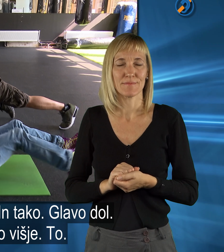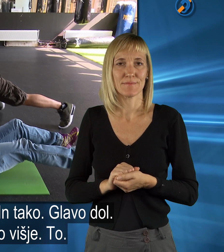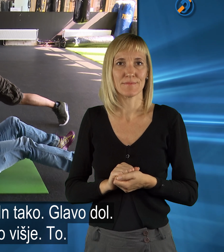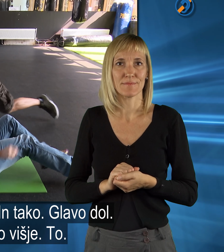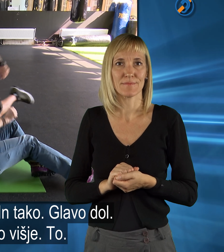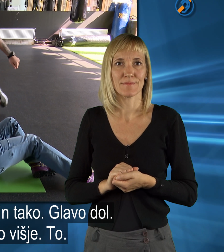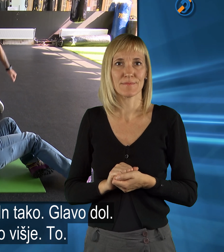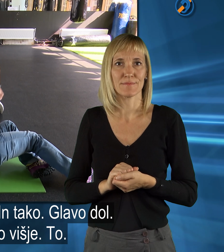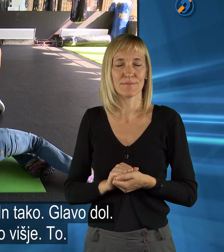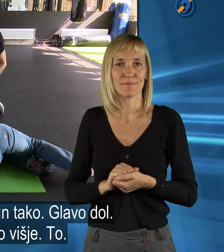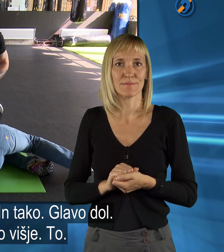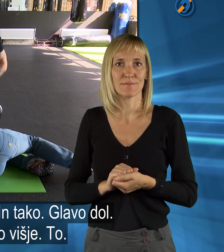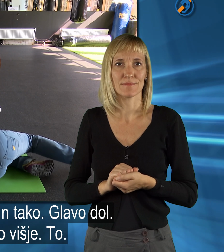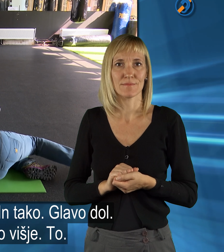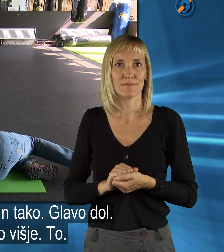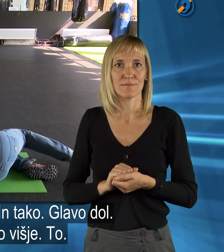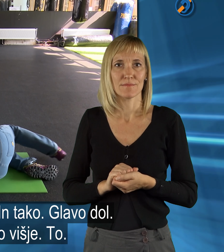Plank.